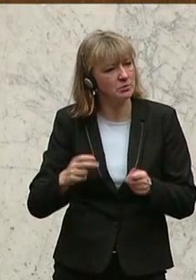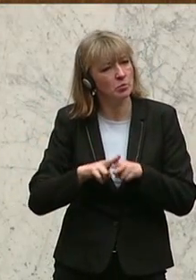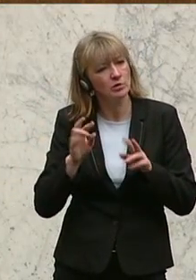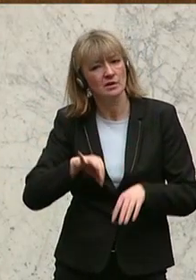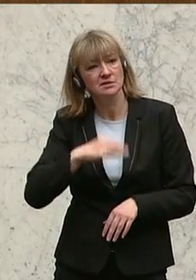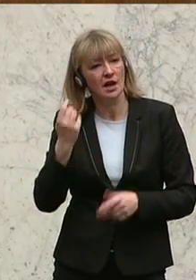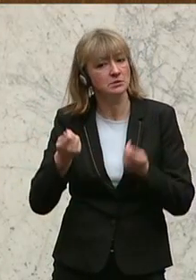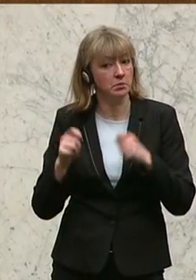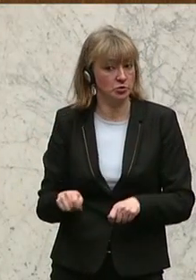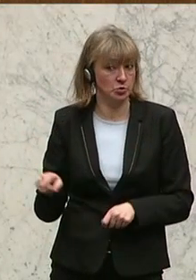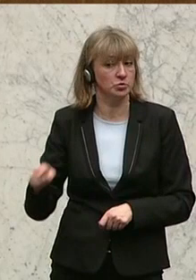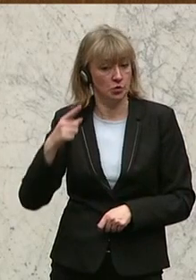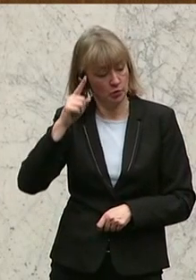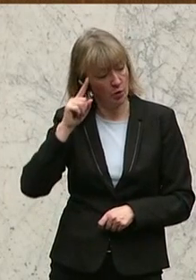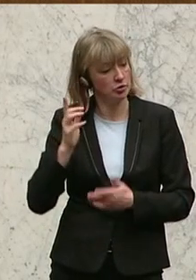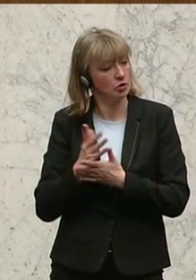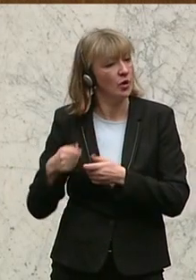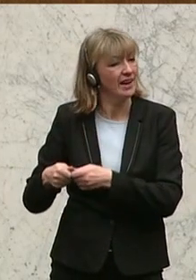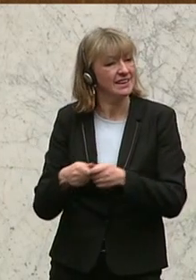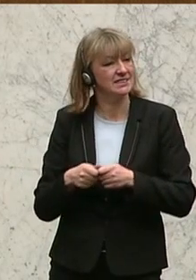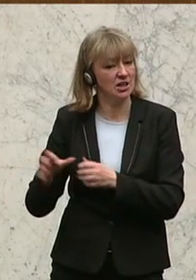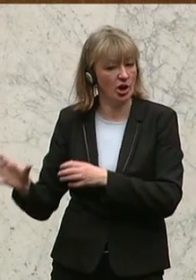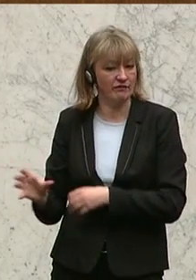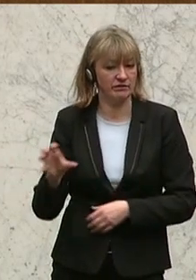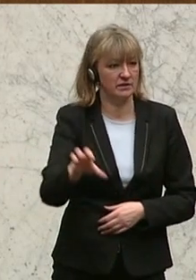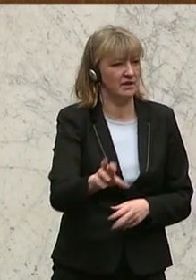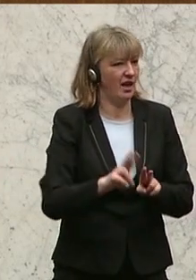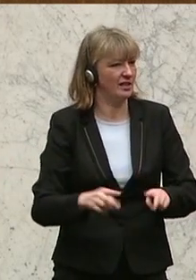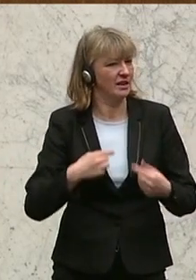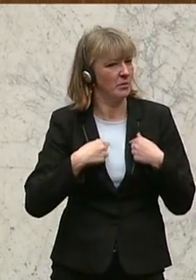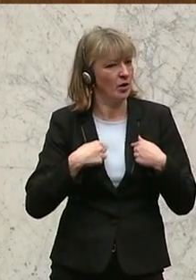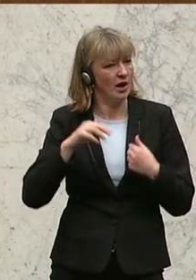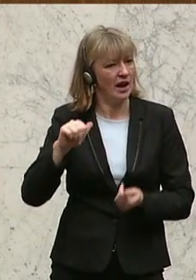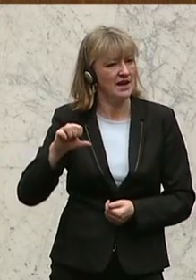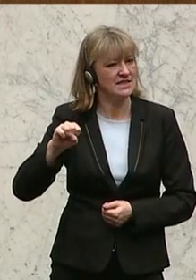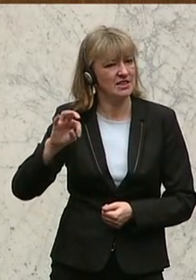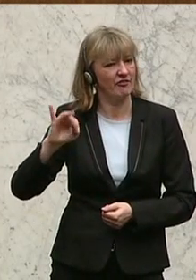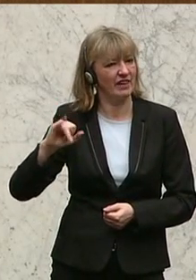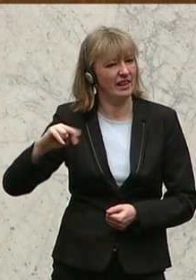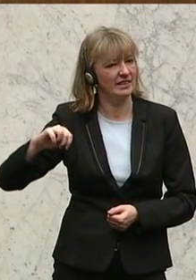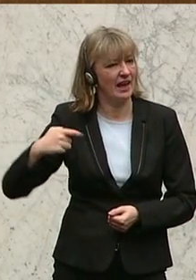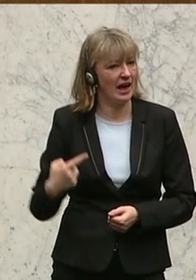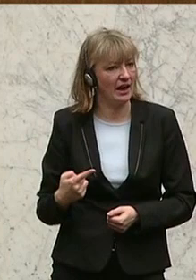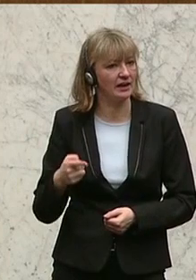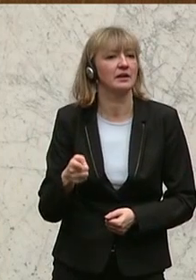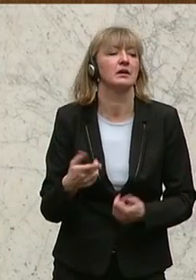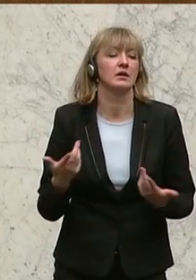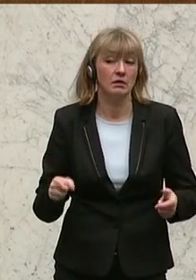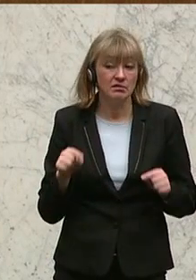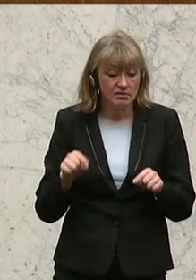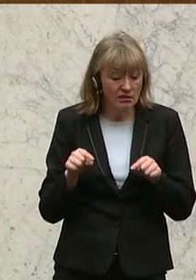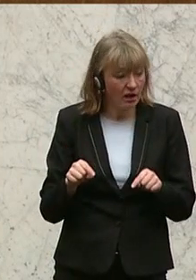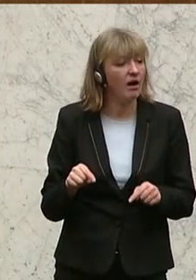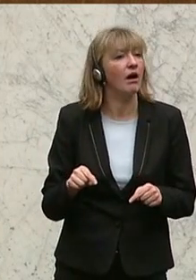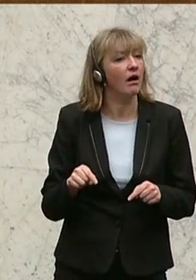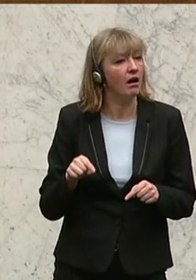Bundestagsbeschluss, und Deutschland hat das Ganze in eine Gesellschaft ausgelagert, ähnlich wie bei uns in die ASFINAG. Und dort wird das Ganze, obwohl